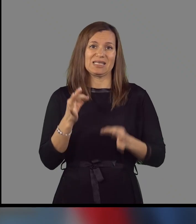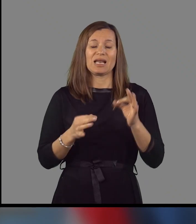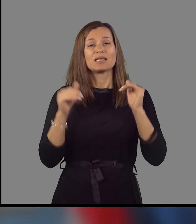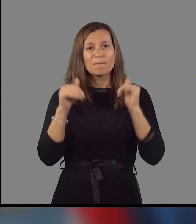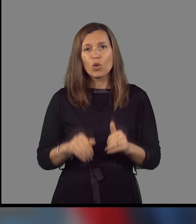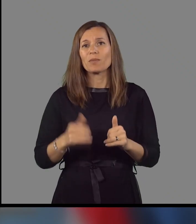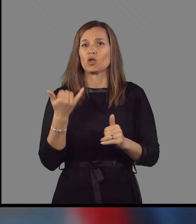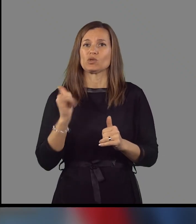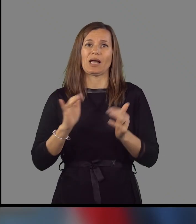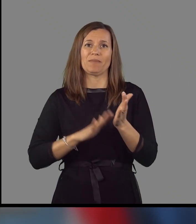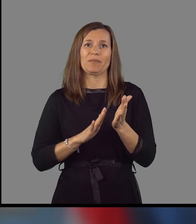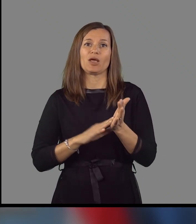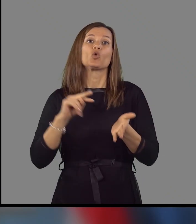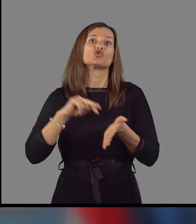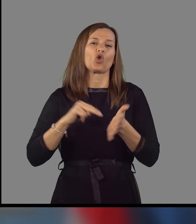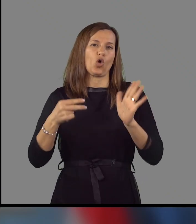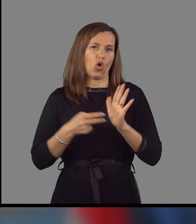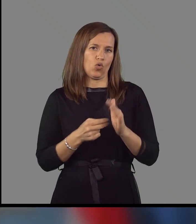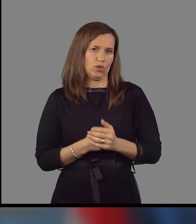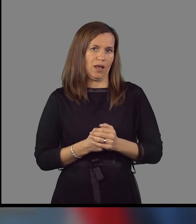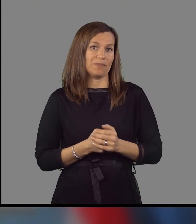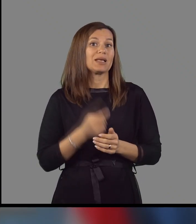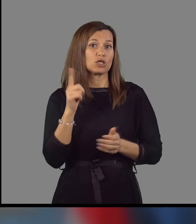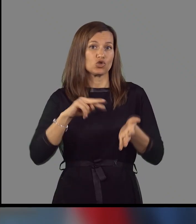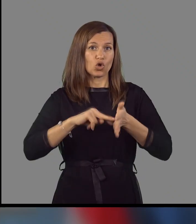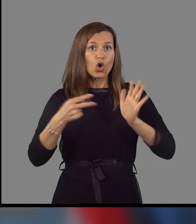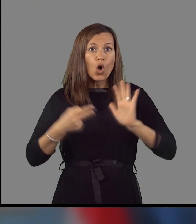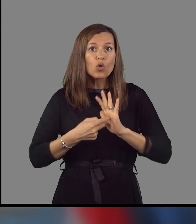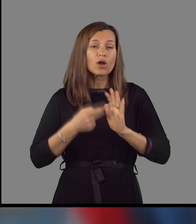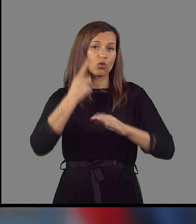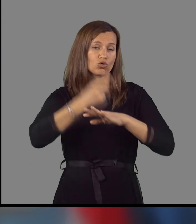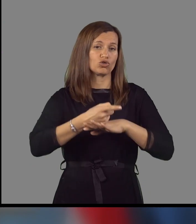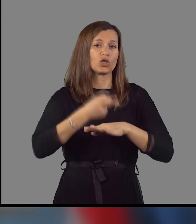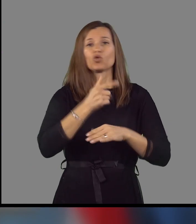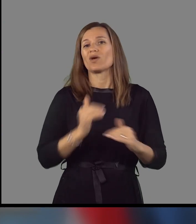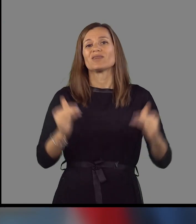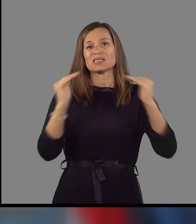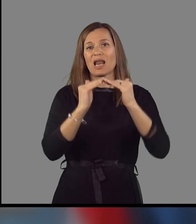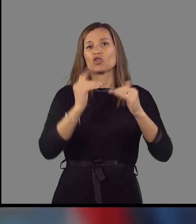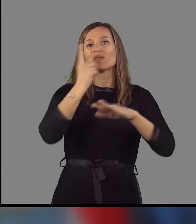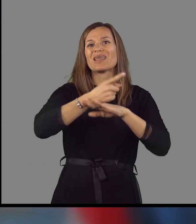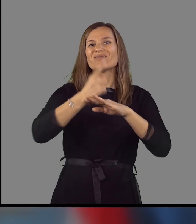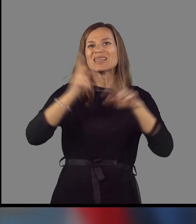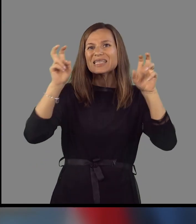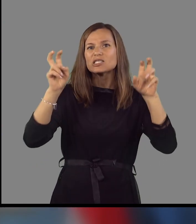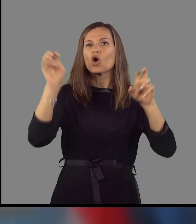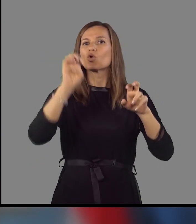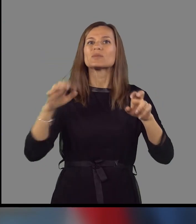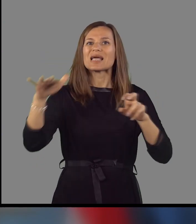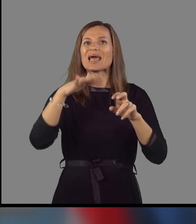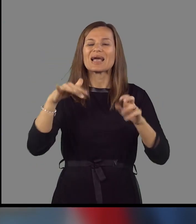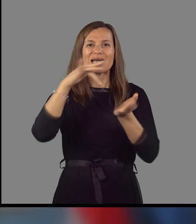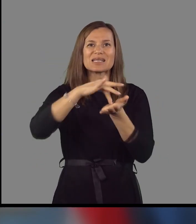Torej, odločitev za testiranje mora biti v vsakem primeru strokovna. In strokovna odločitev za testiranje je skladna